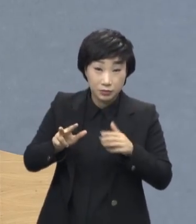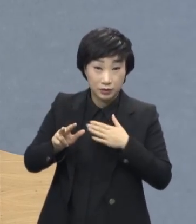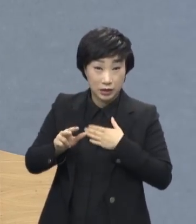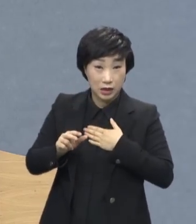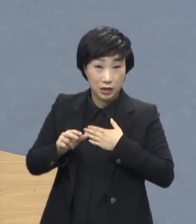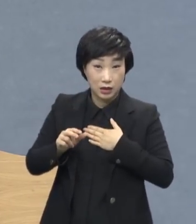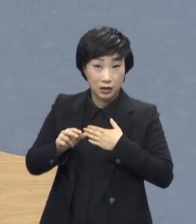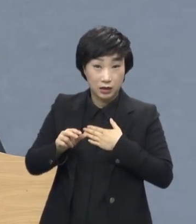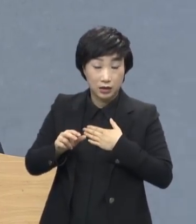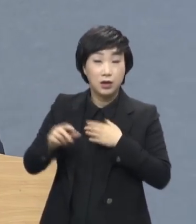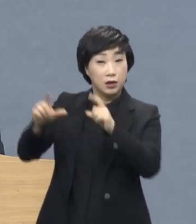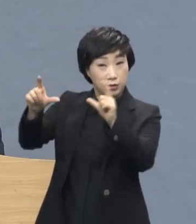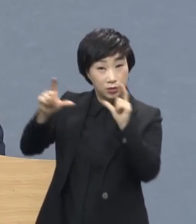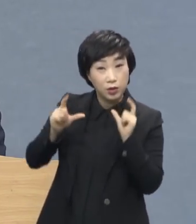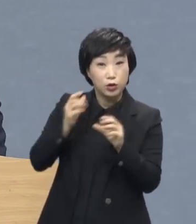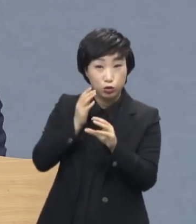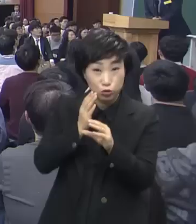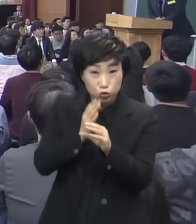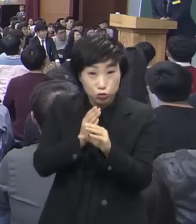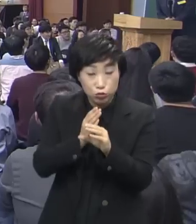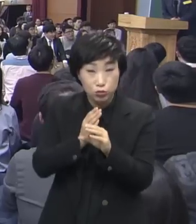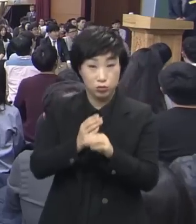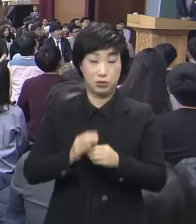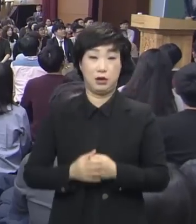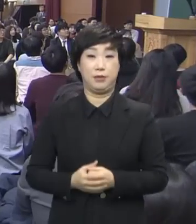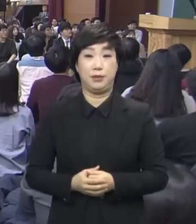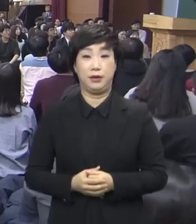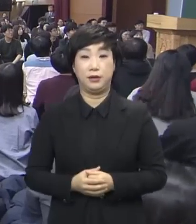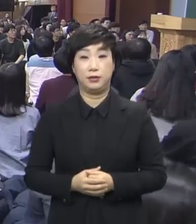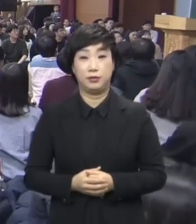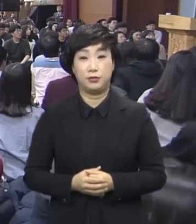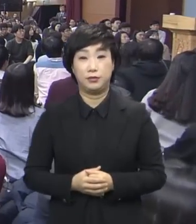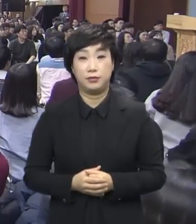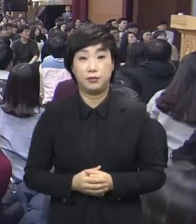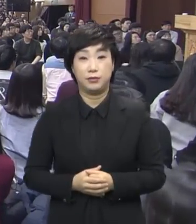나에게 말하고 계시다.